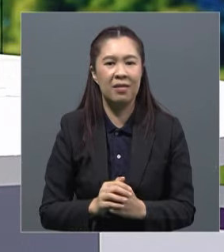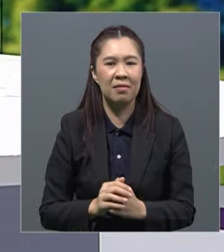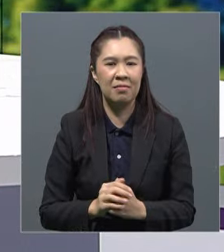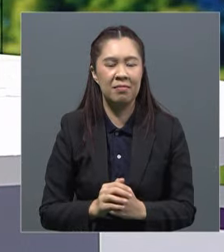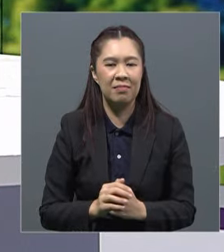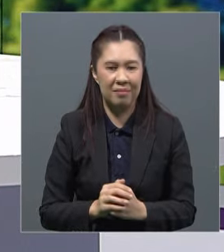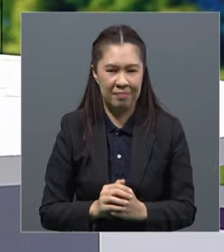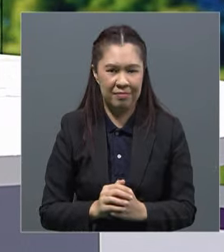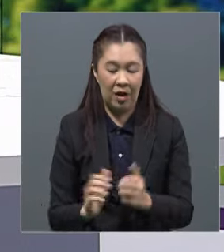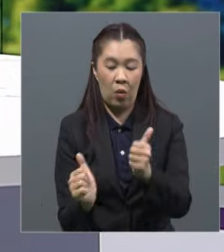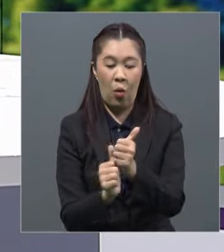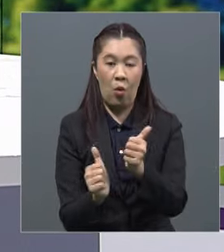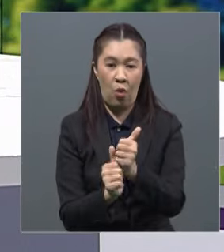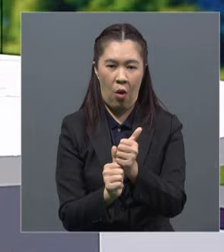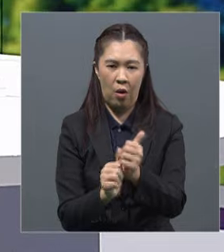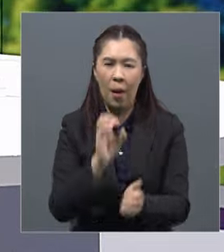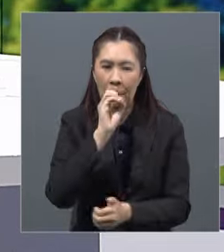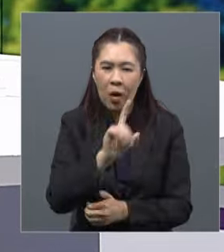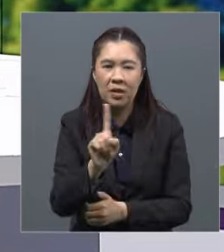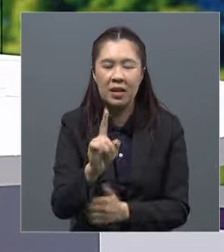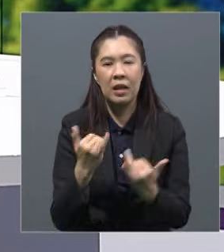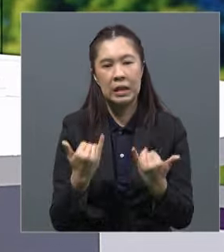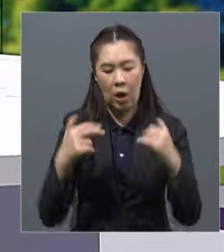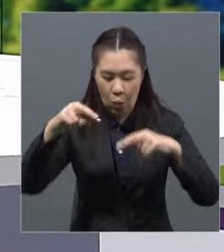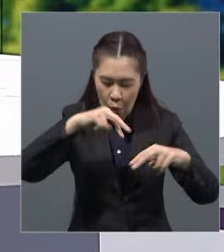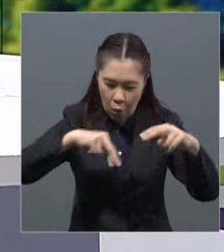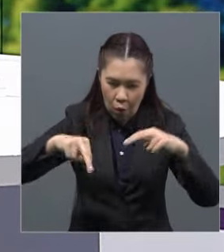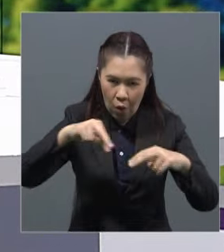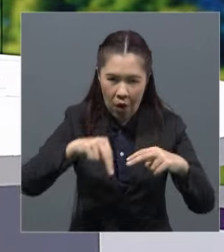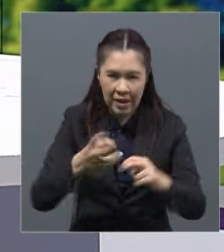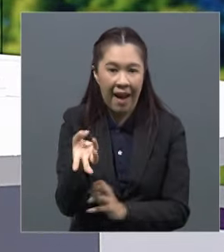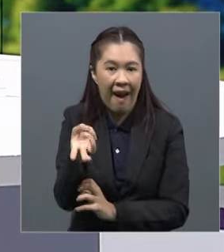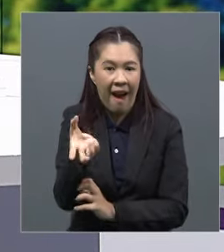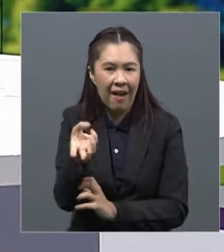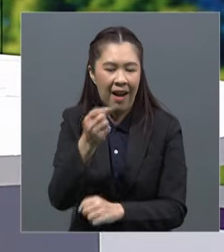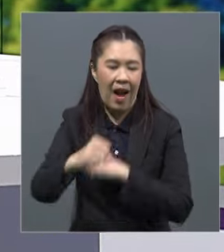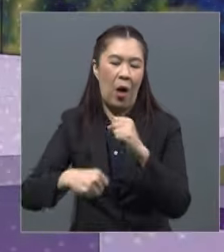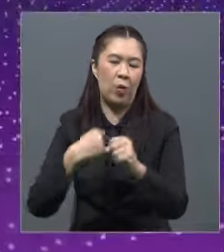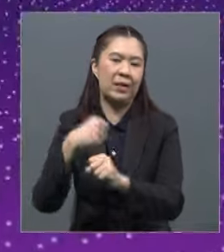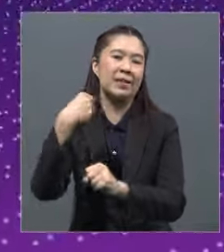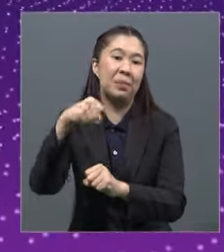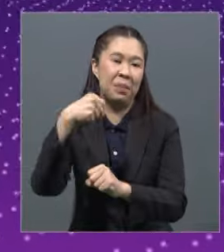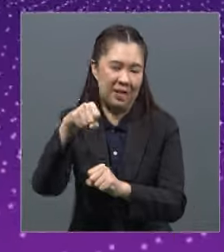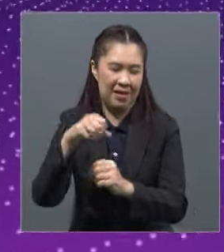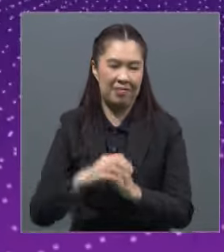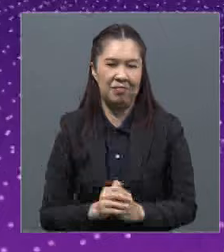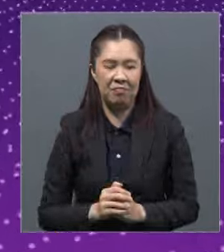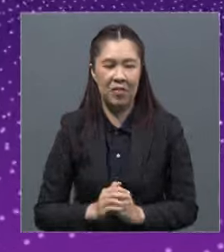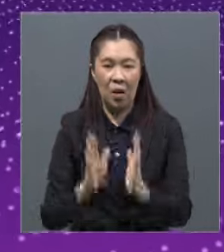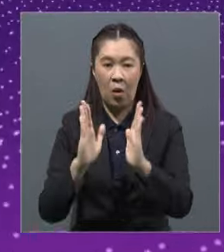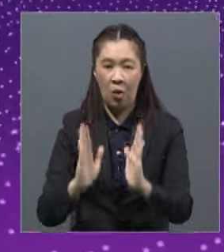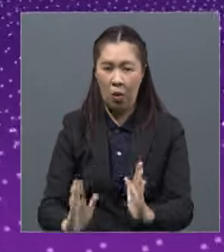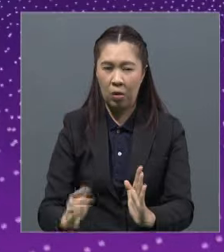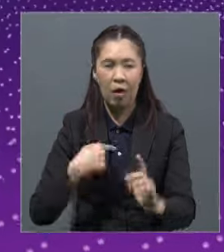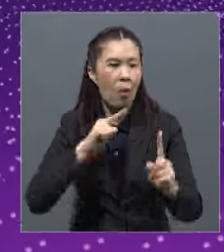นี่รองนายกก็ออกมาย้ำนะครับว่าจะมีการตรวจสอบคุณภาพข้าวอย่างโปร่งใสอย่างแน่นอนแล้วขอให้คนที่ออกมาวิจารณ์เนี่ยอย่า